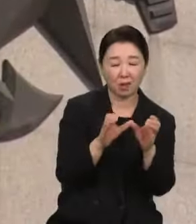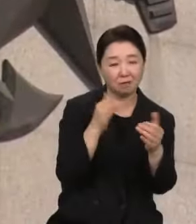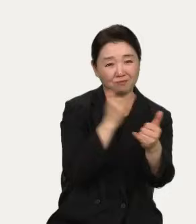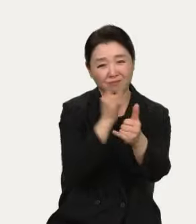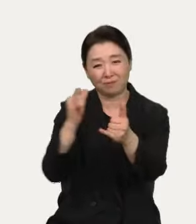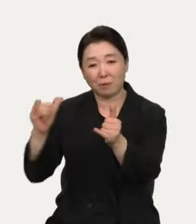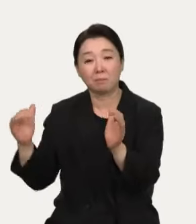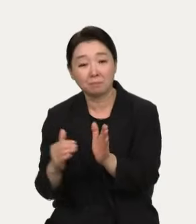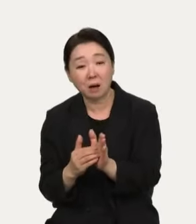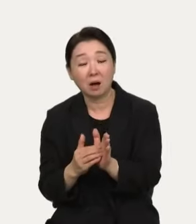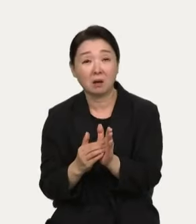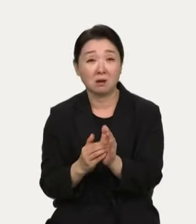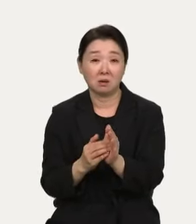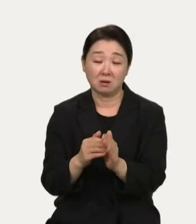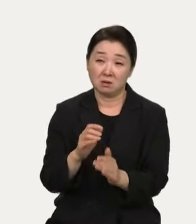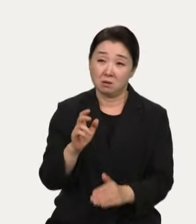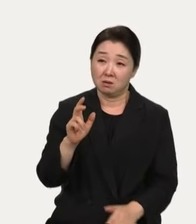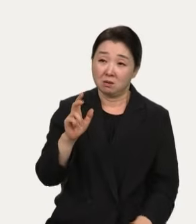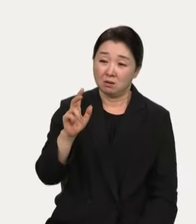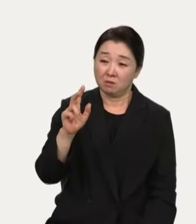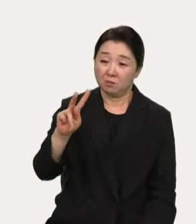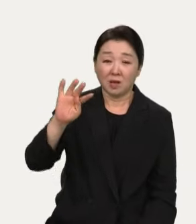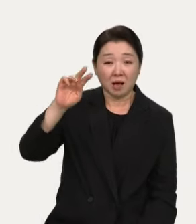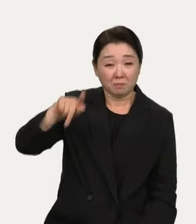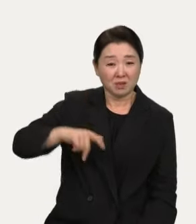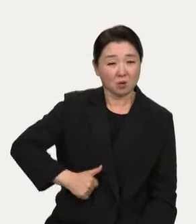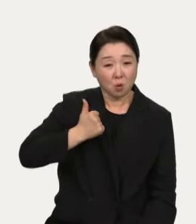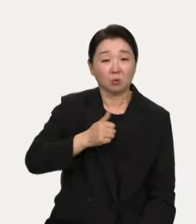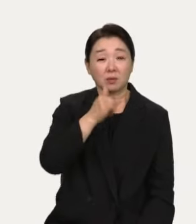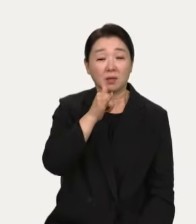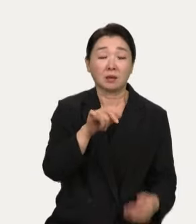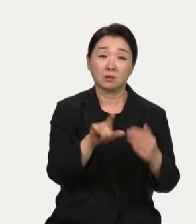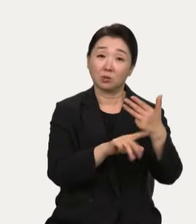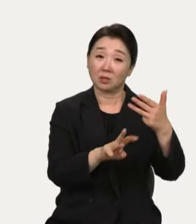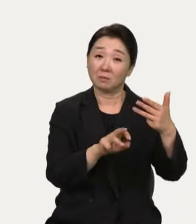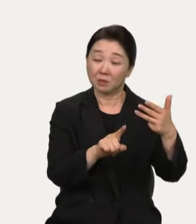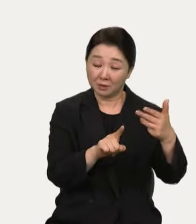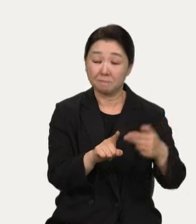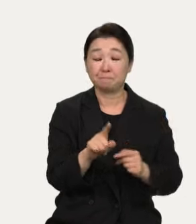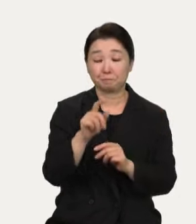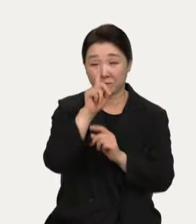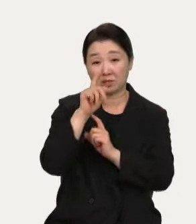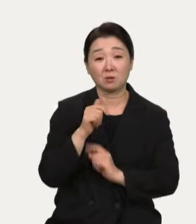집중됐습니다. VIP의 경로가 있었다고 알려진 7월 31일, 이 전 장관은